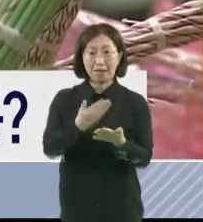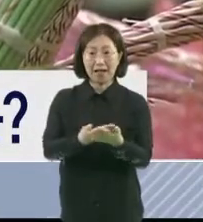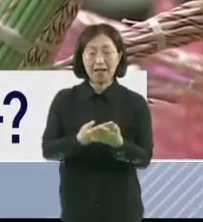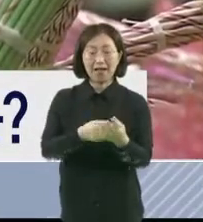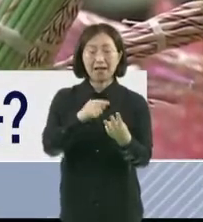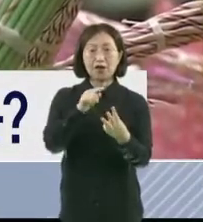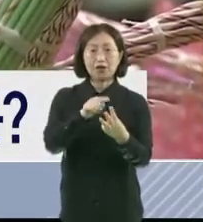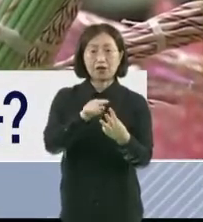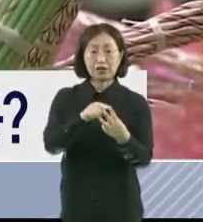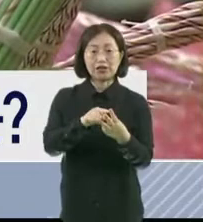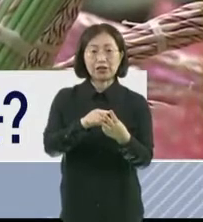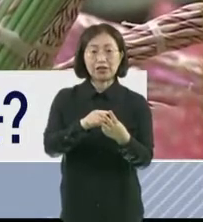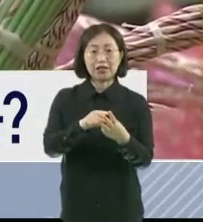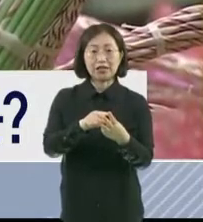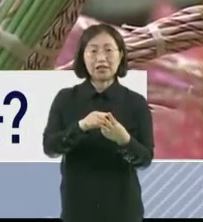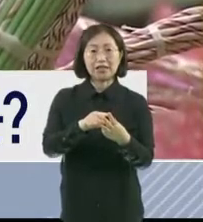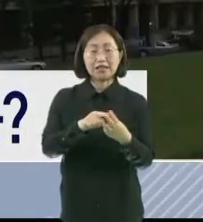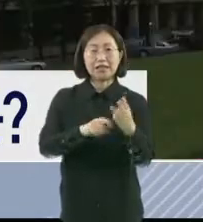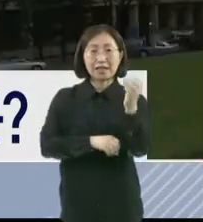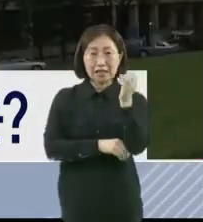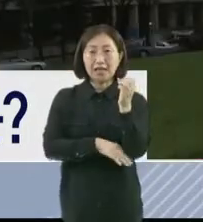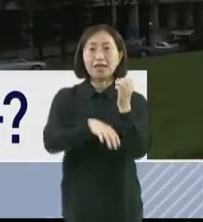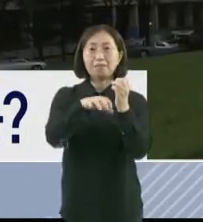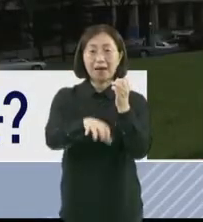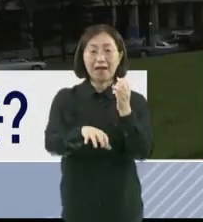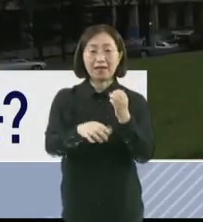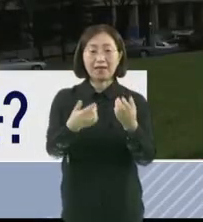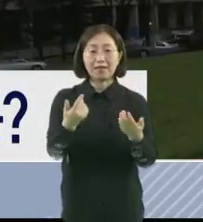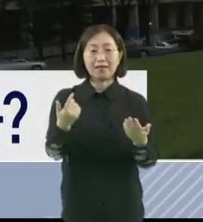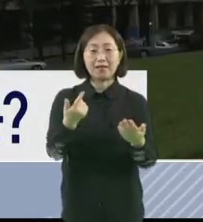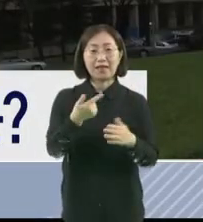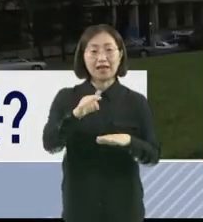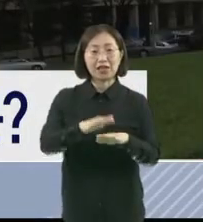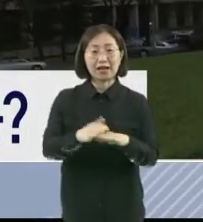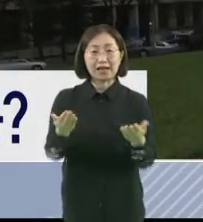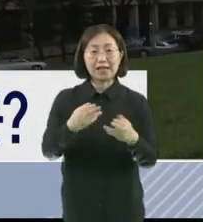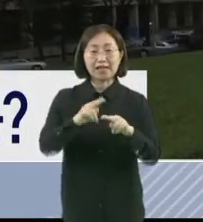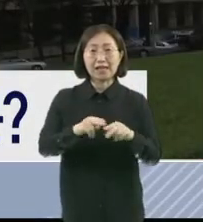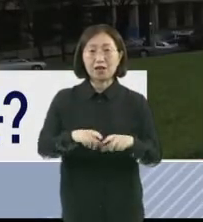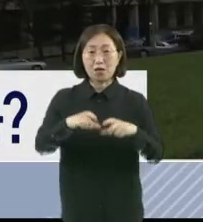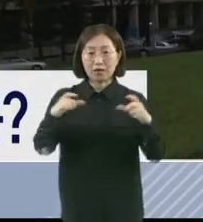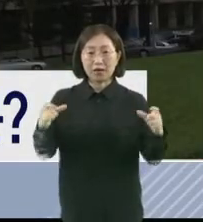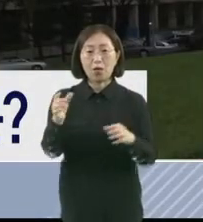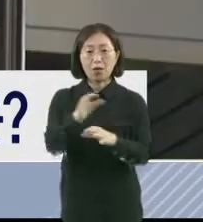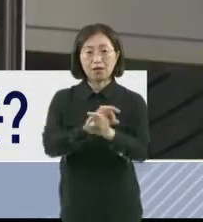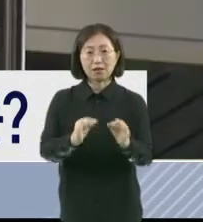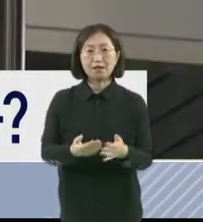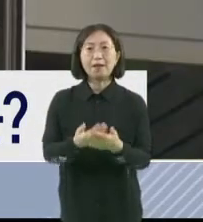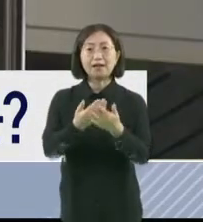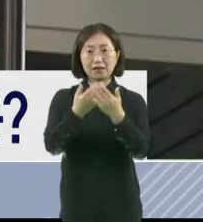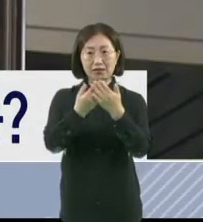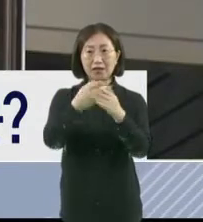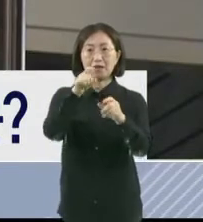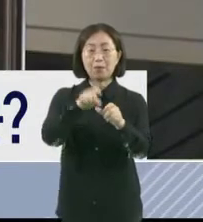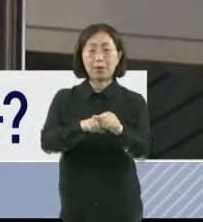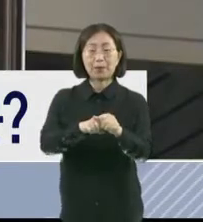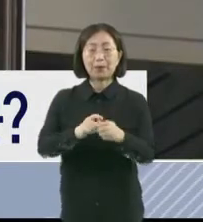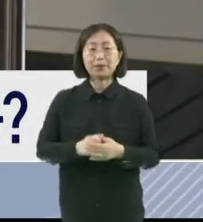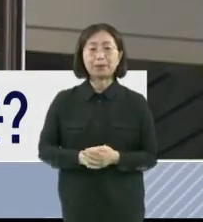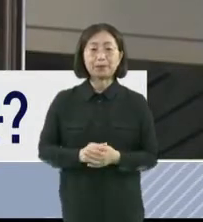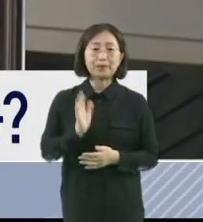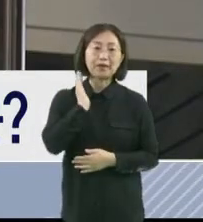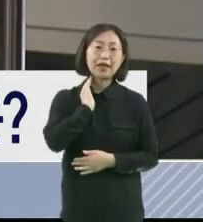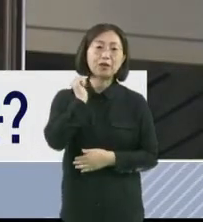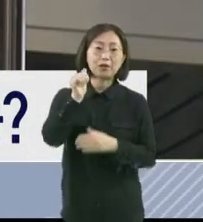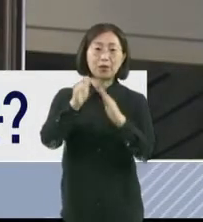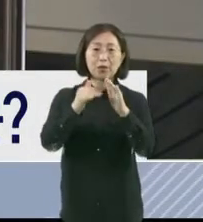우주산업을 육성하는 그 기반으로 삼아서 대전의 일자리를 대폭적으로 확충한다. 그리고 경제를 키운다. 그리고 대통령